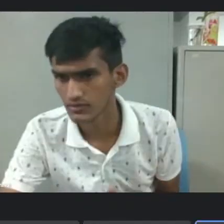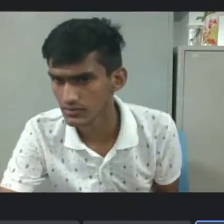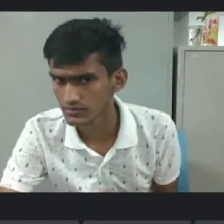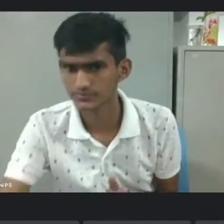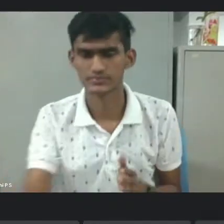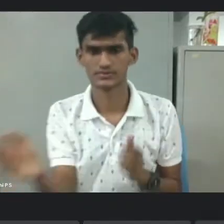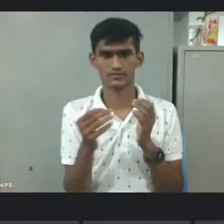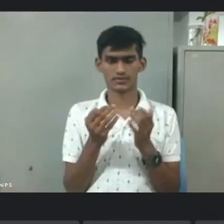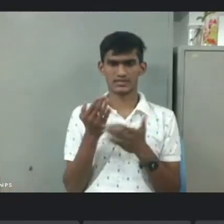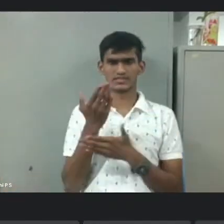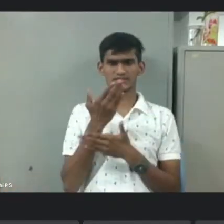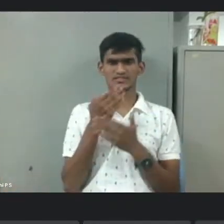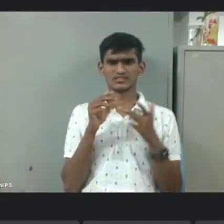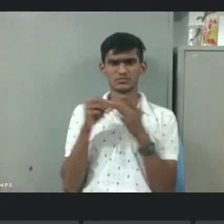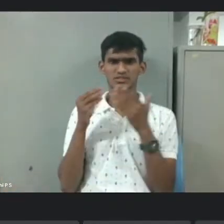സ്പെഷ്യൽ അല്ല എന്നാണ് പറഞ്ഞത്.